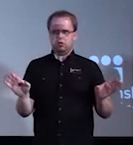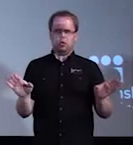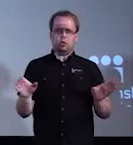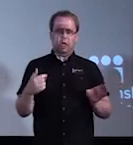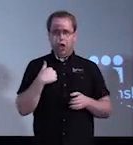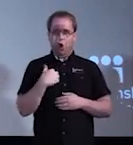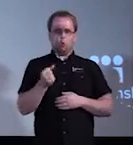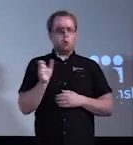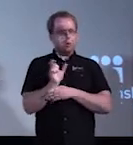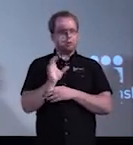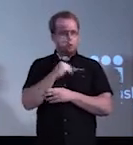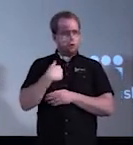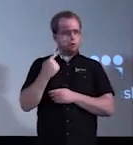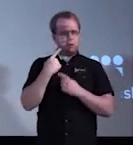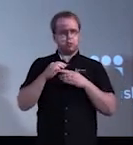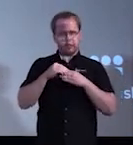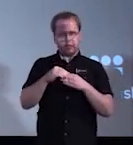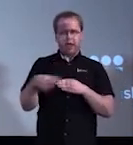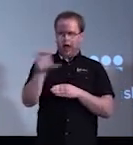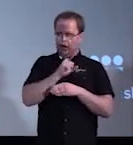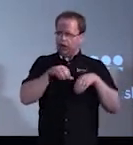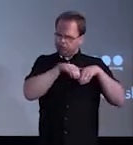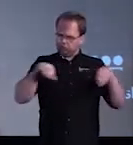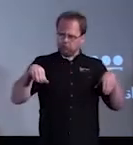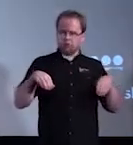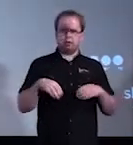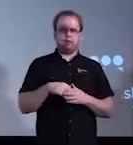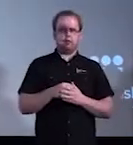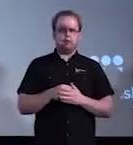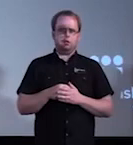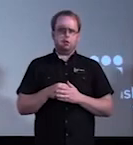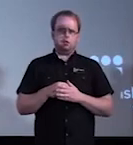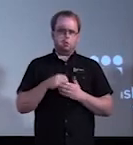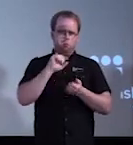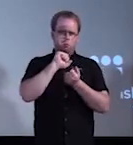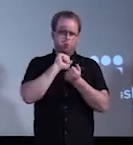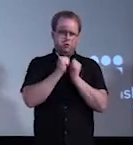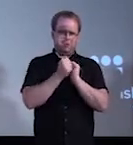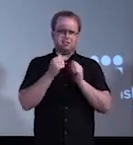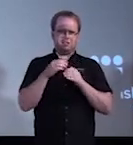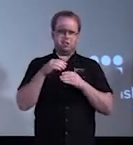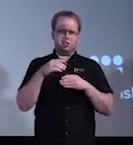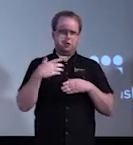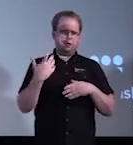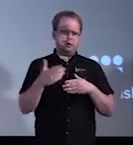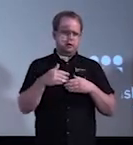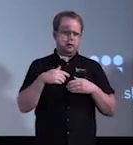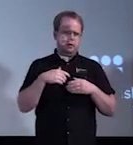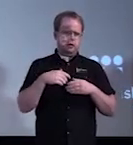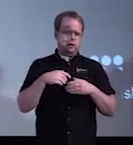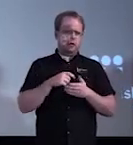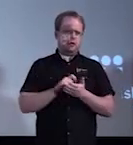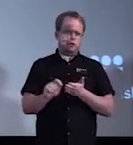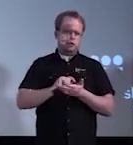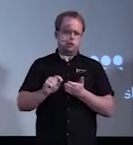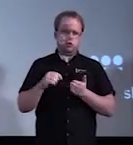naturligtvis chansen. Så då sa jag till alla som stod på scenen. Det var PM Nilsson som är politisk redaktör för DI och chefen för Utrikespolitiska institutet